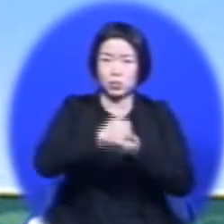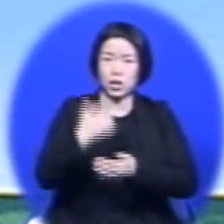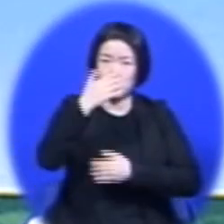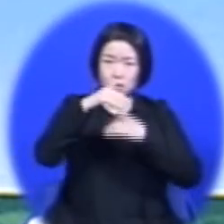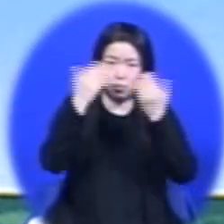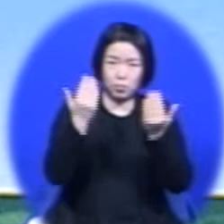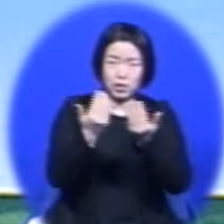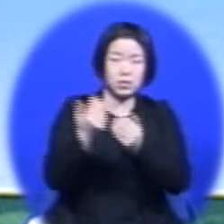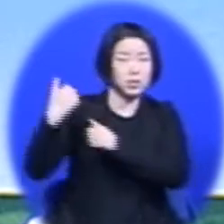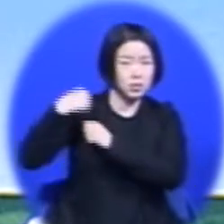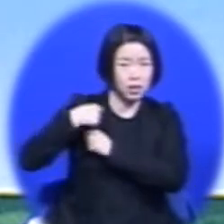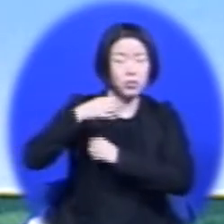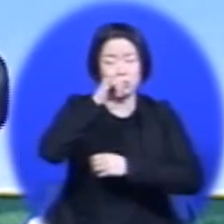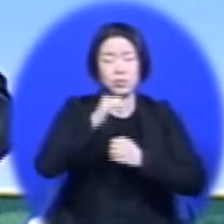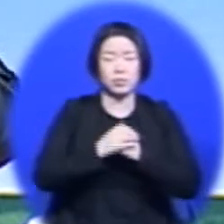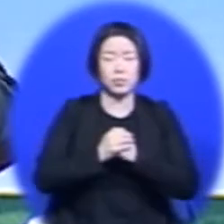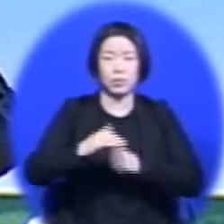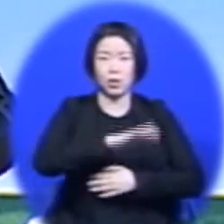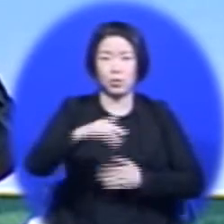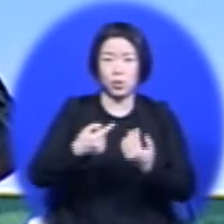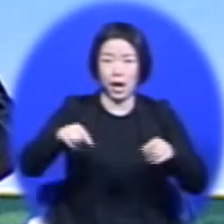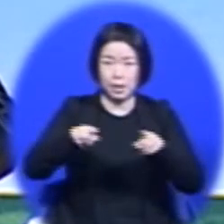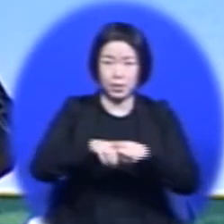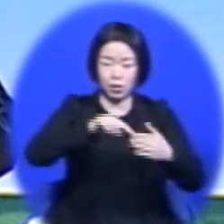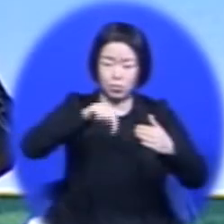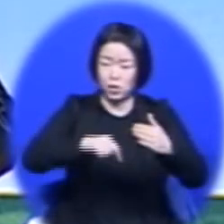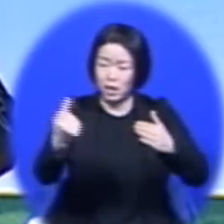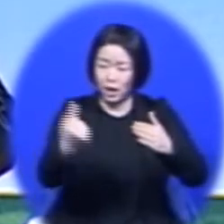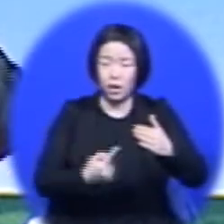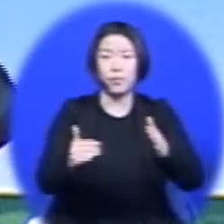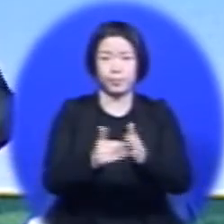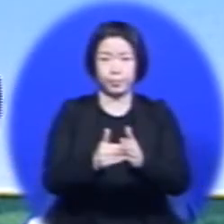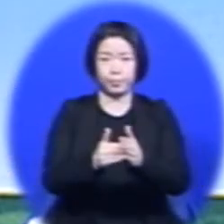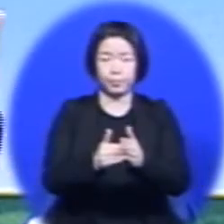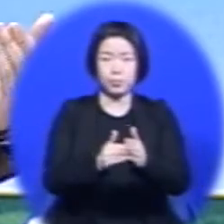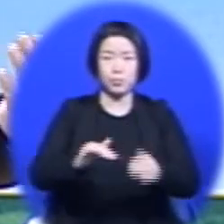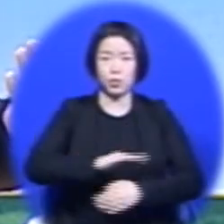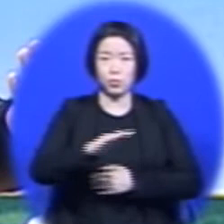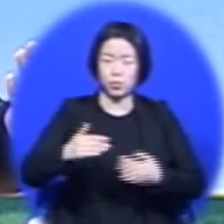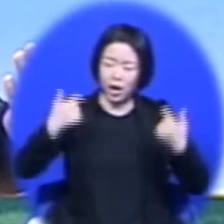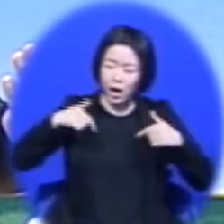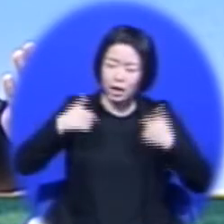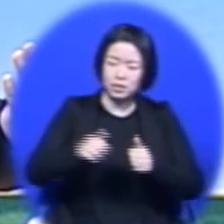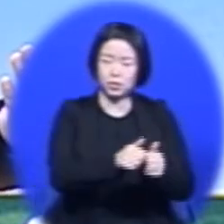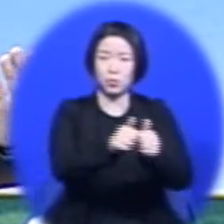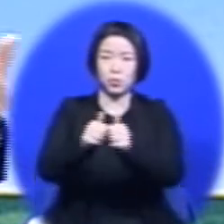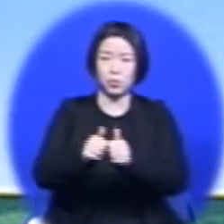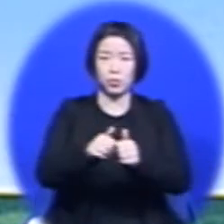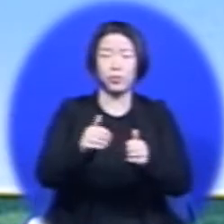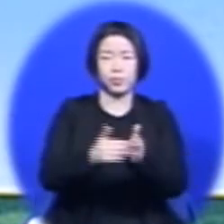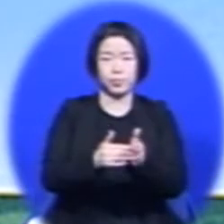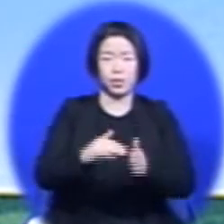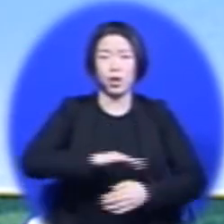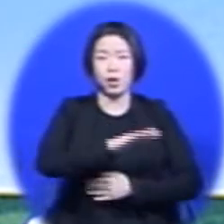죽으셨습니다. 그리고 우리와 함께 우리 안에 오셨습니다. 우리와 내내 동행하십니다.